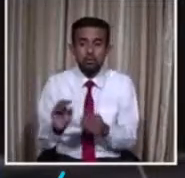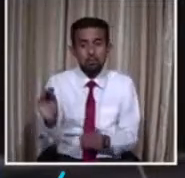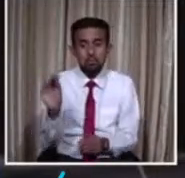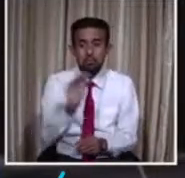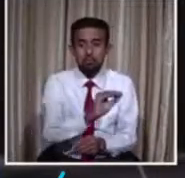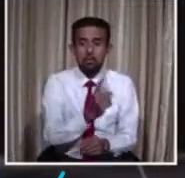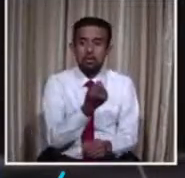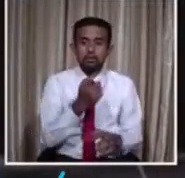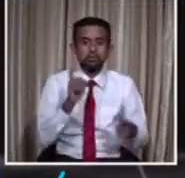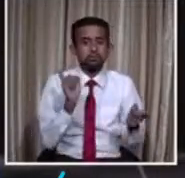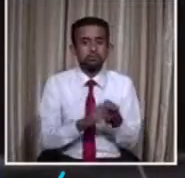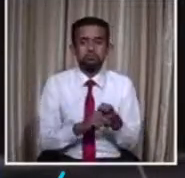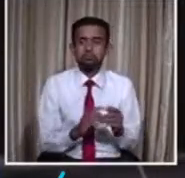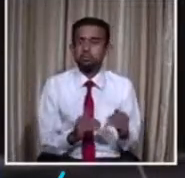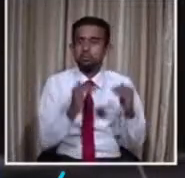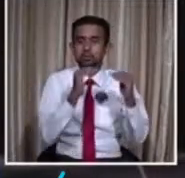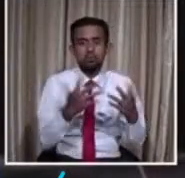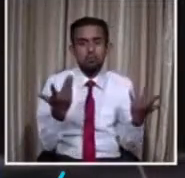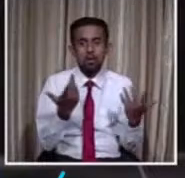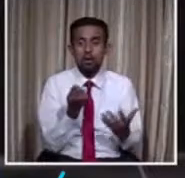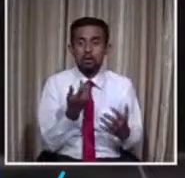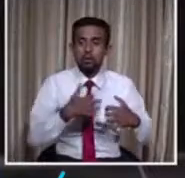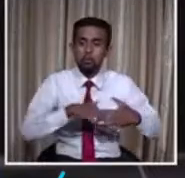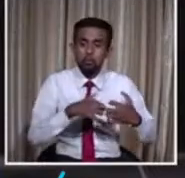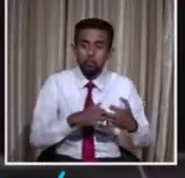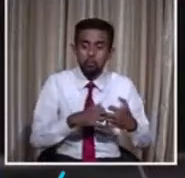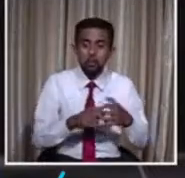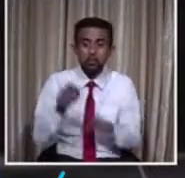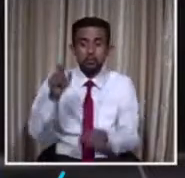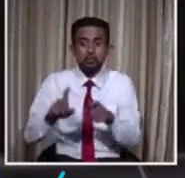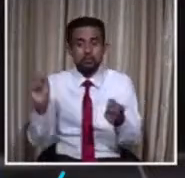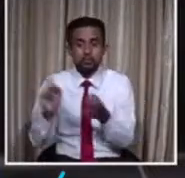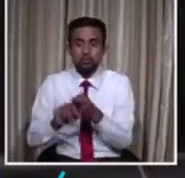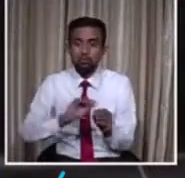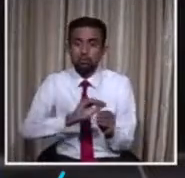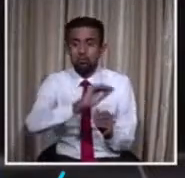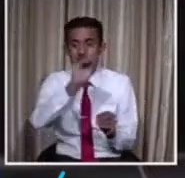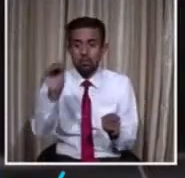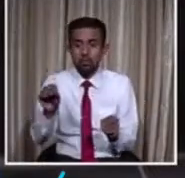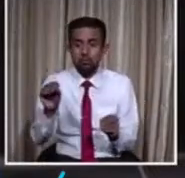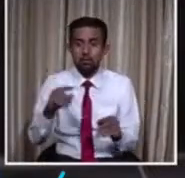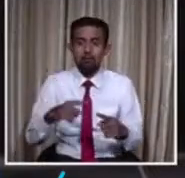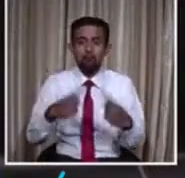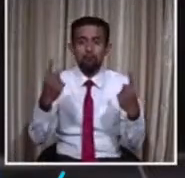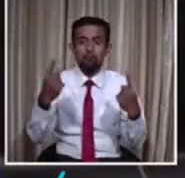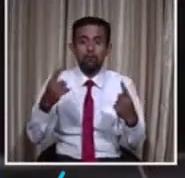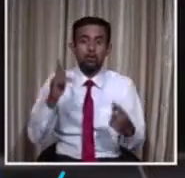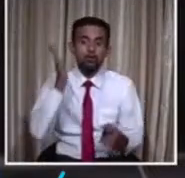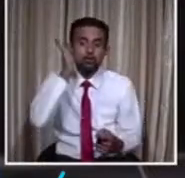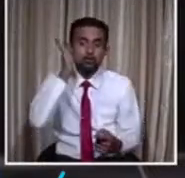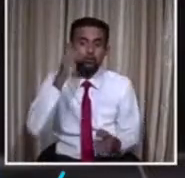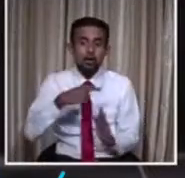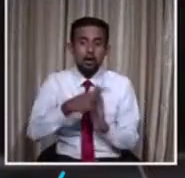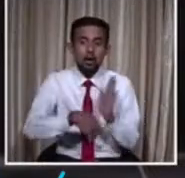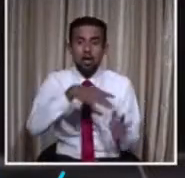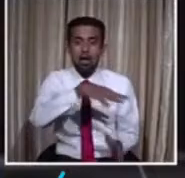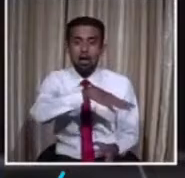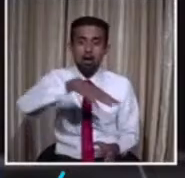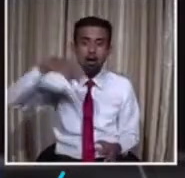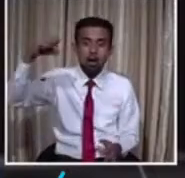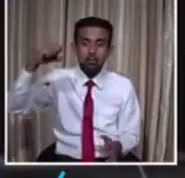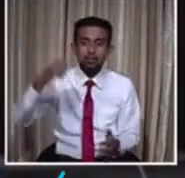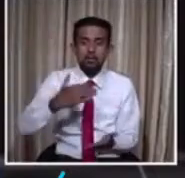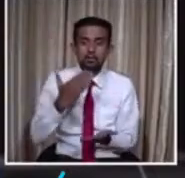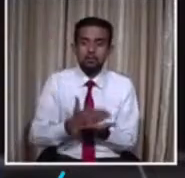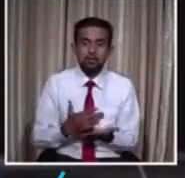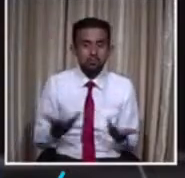arti kapadab engudein nabe, arti kapadab manusia apadab te giat, me ke venus balau tunggi atar meratat gila gila ganne ke natala keran